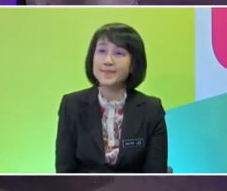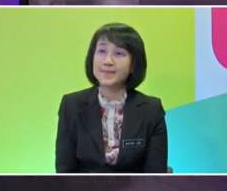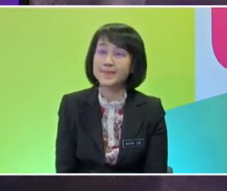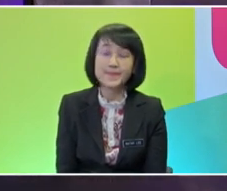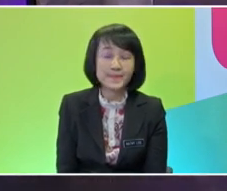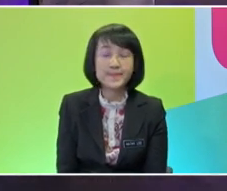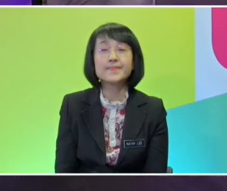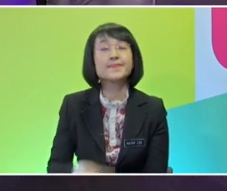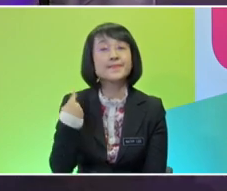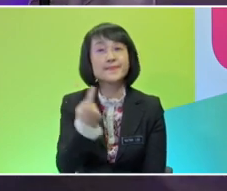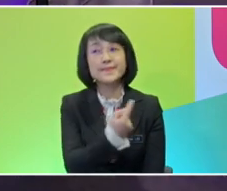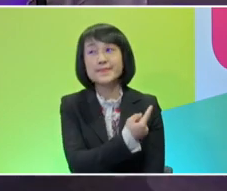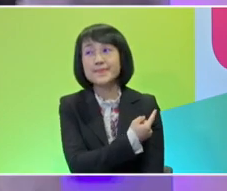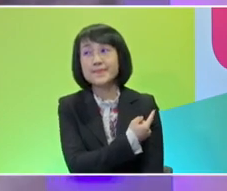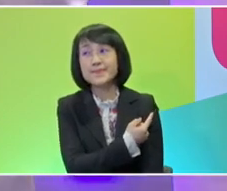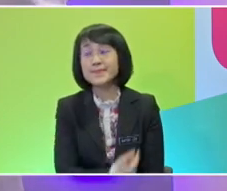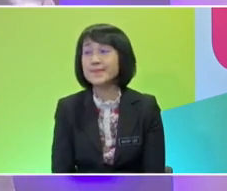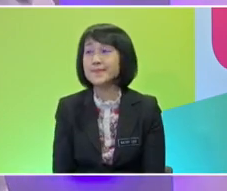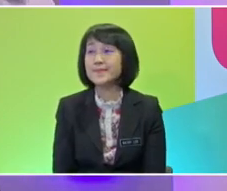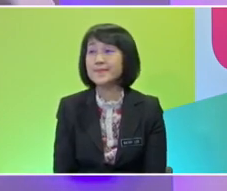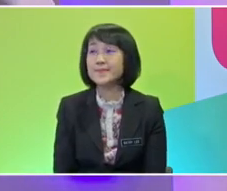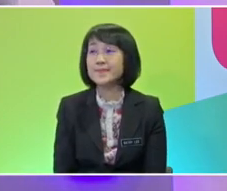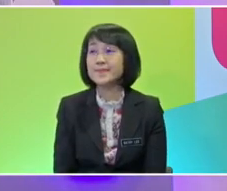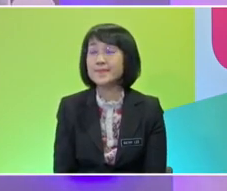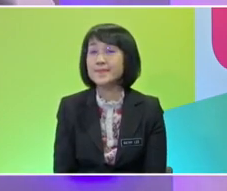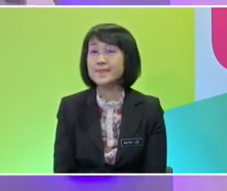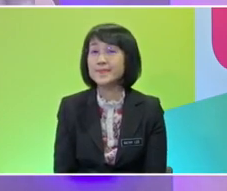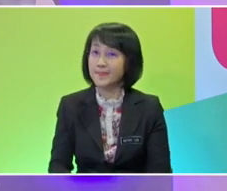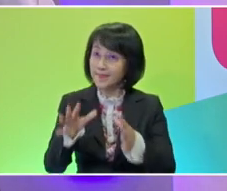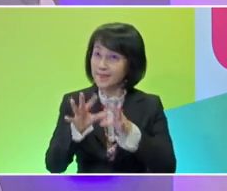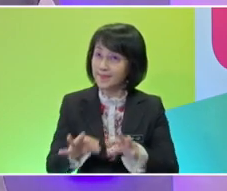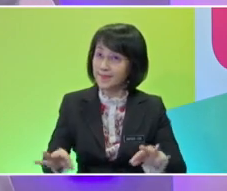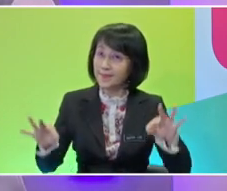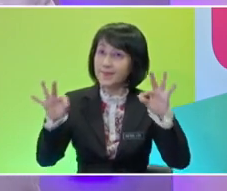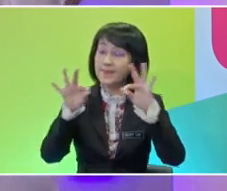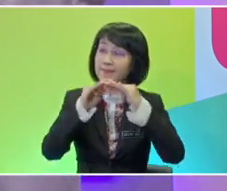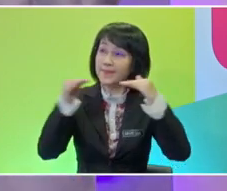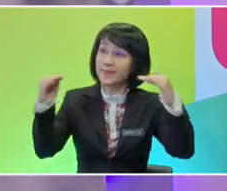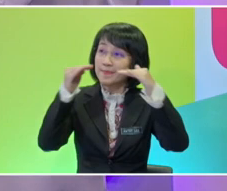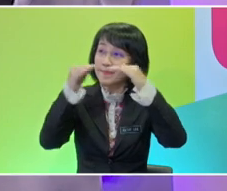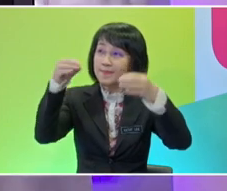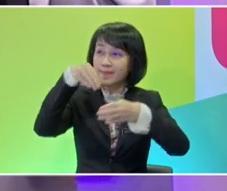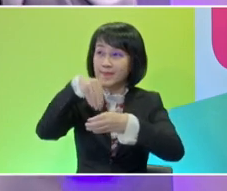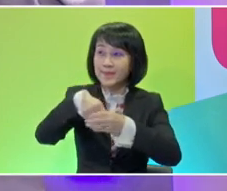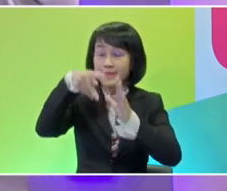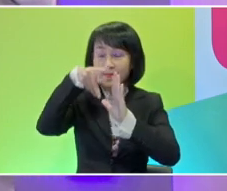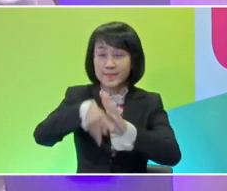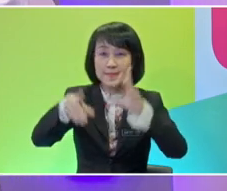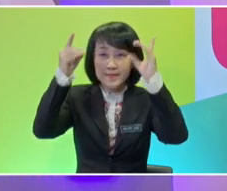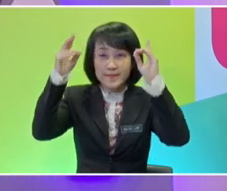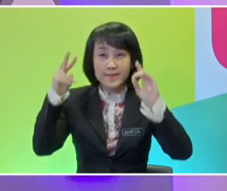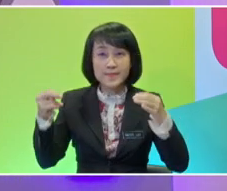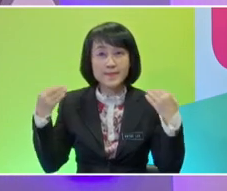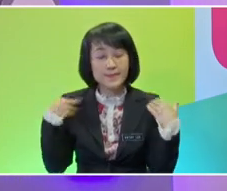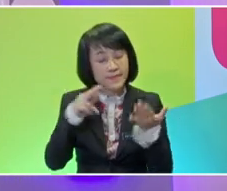jadi kita ada Oke ini tadi kita tentang tahap-tahap dalam pendidikan kita ada pendidikan